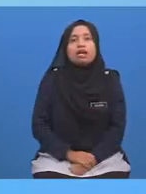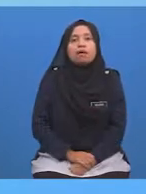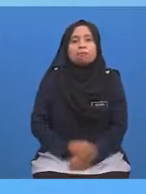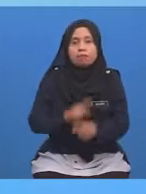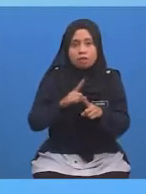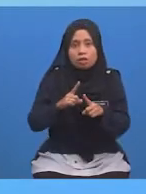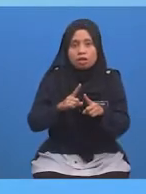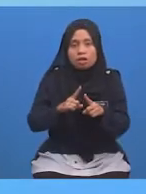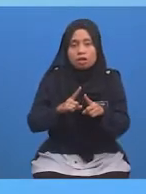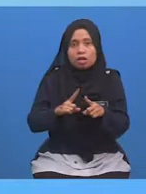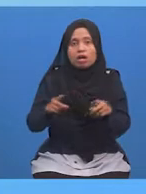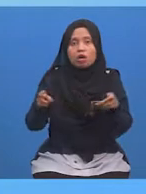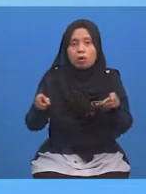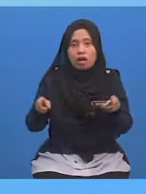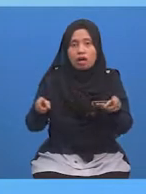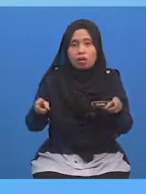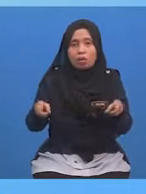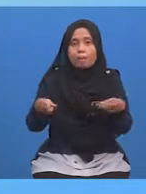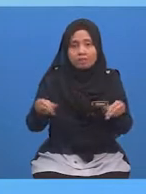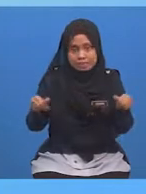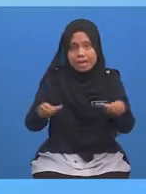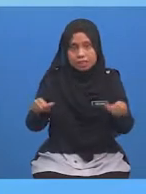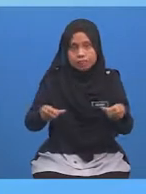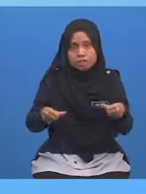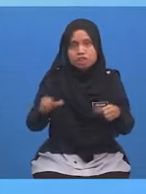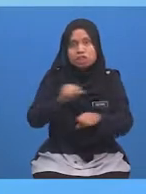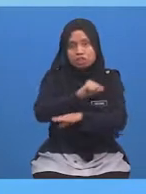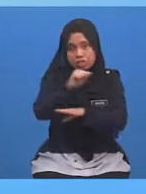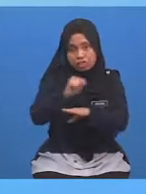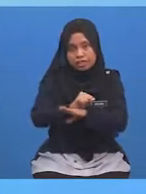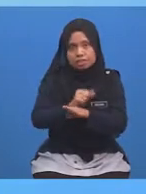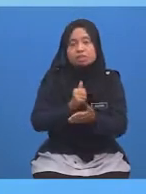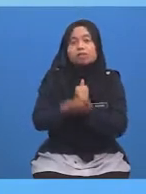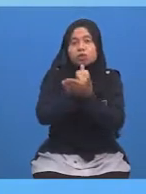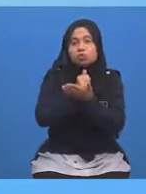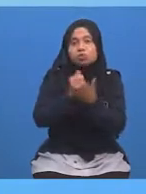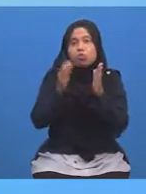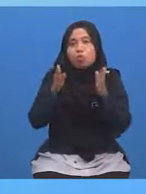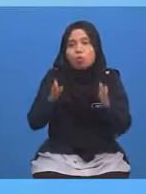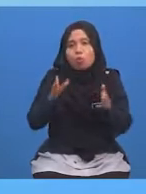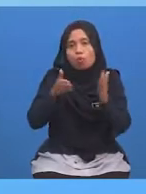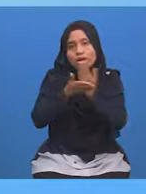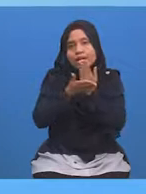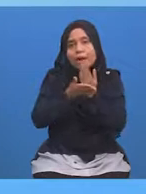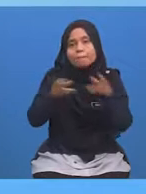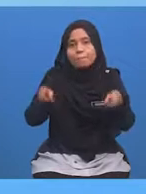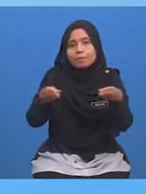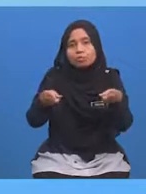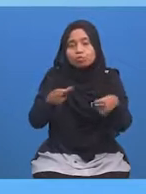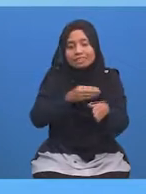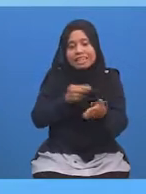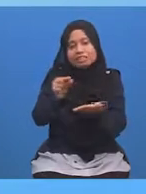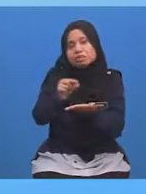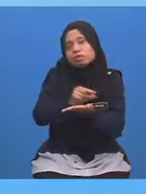Manakala operasi syarikat akan dibantu oleh pengurus dan pekerja yang diupah.